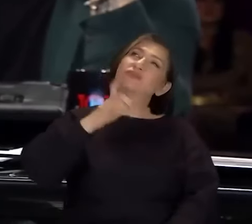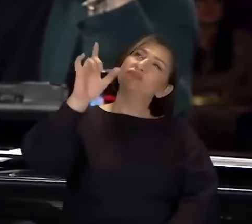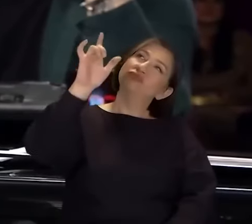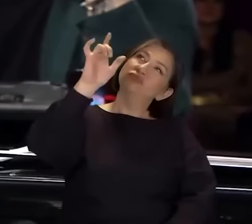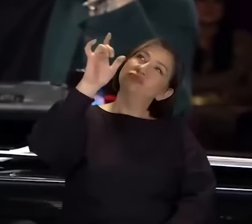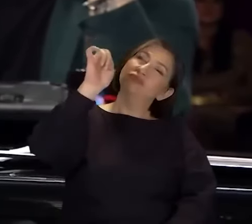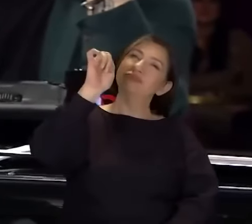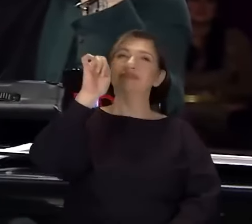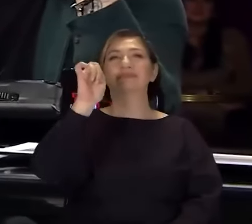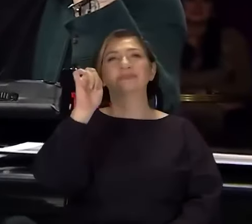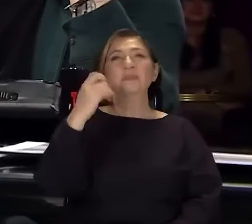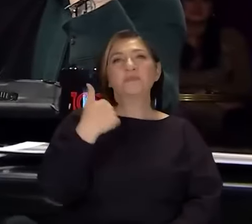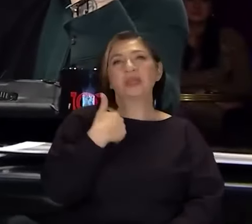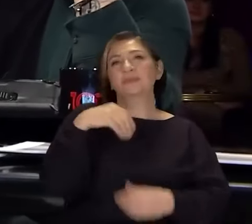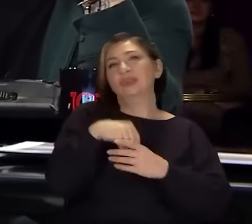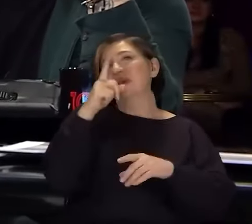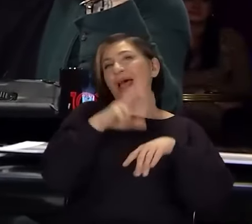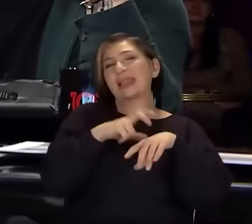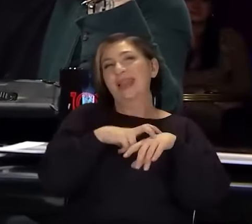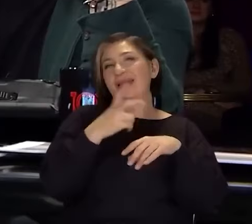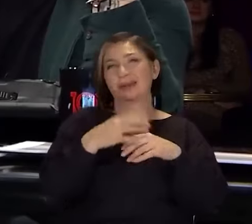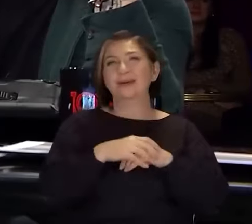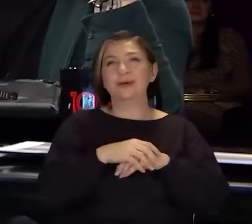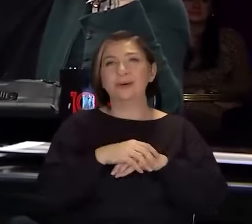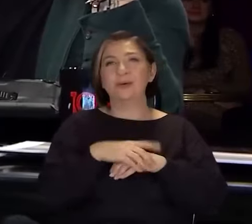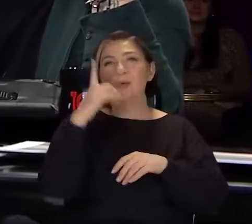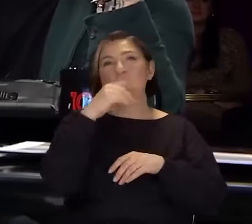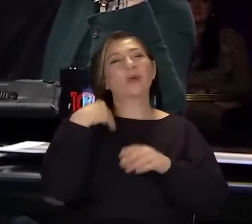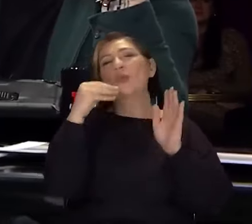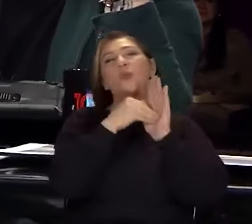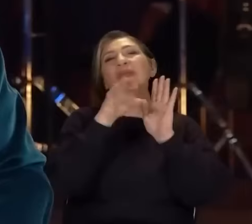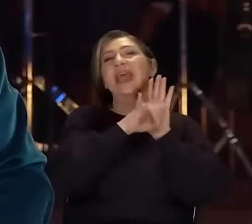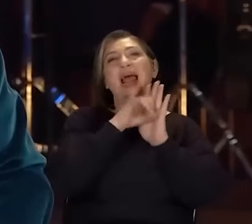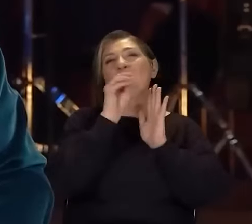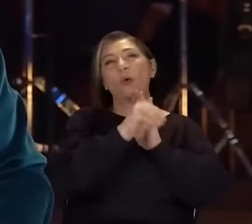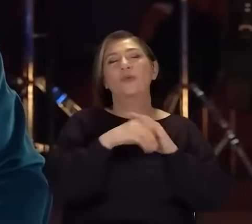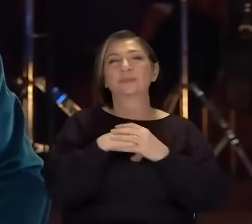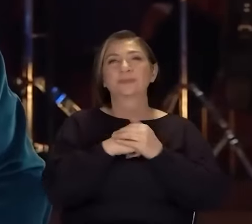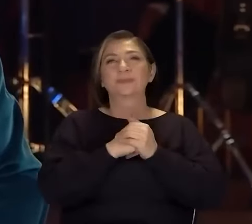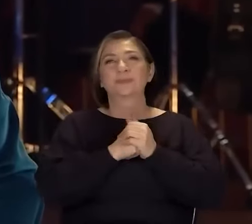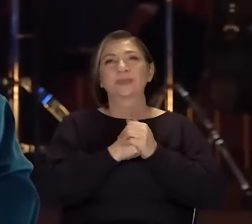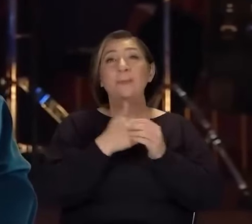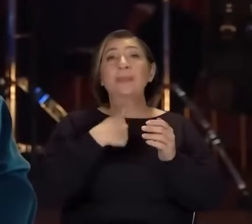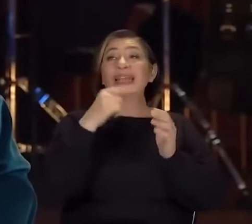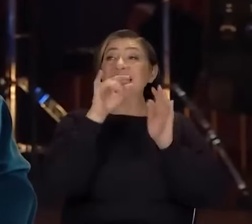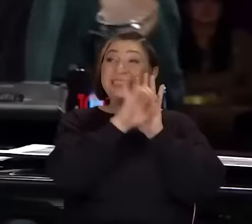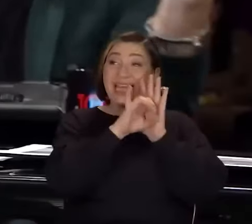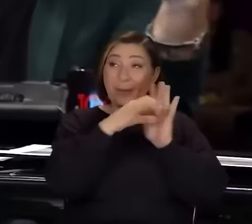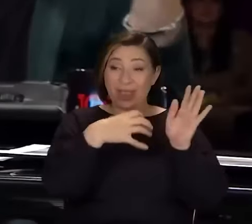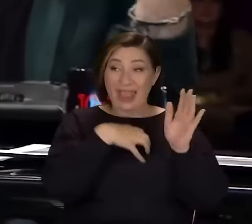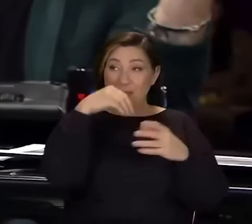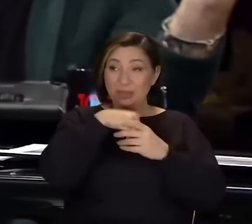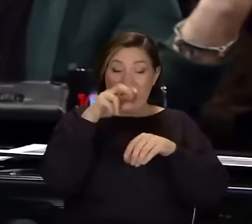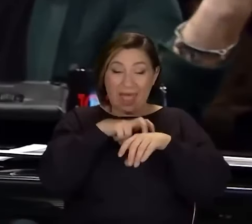oldu. Ama yine de benim için bir hatıra sonuçta. Evet. O yüzden koydum yani. Güzel. Yani ben Instagram'ı kendim için aslında